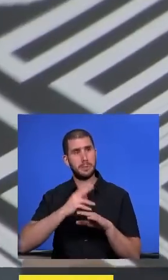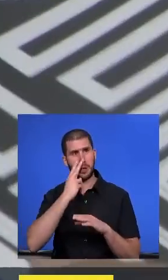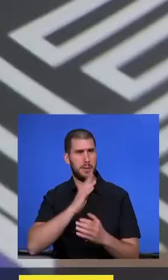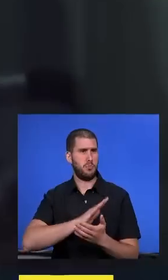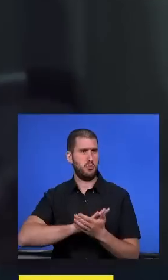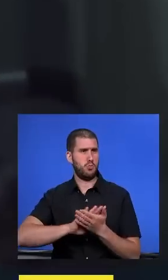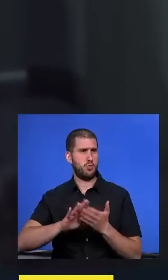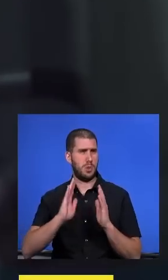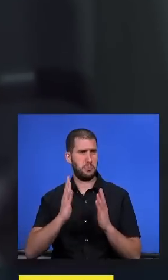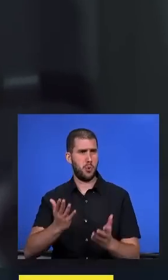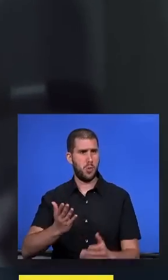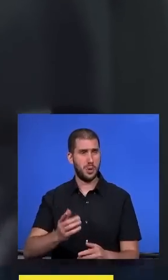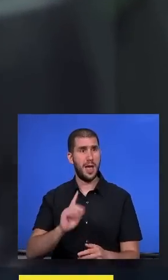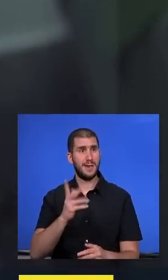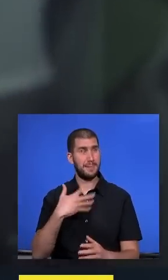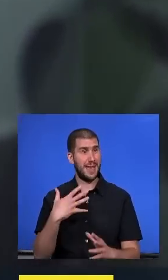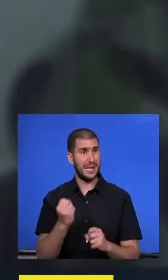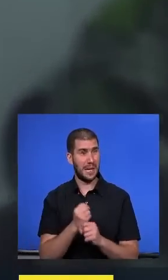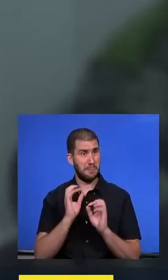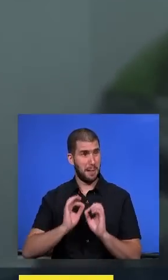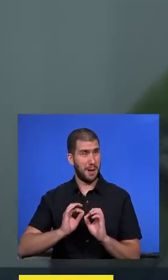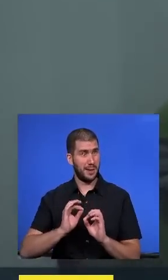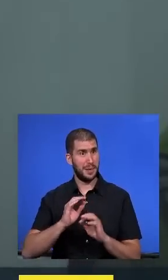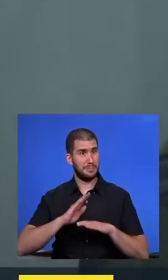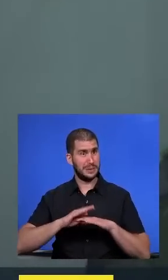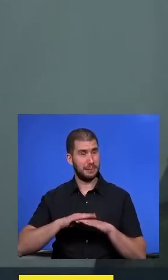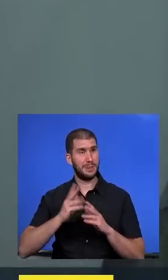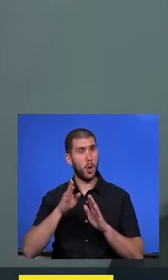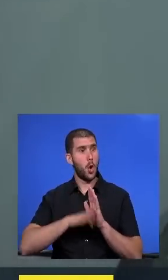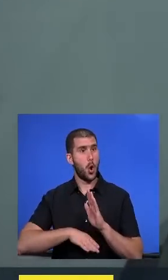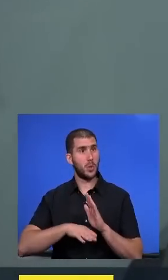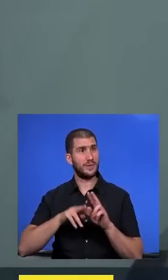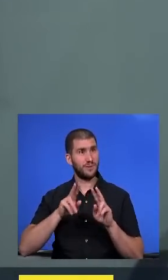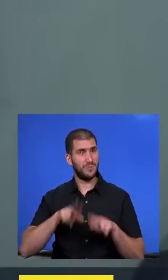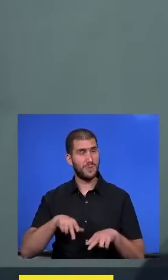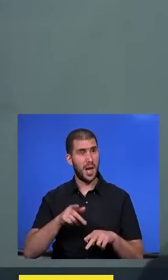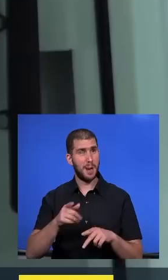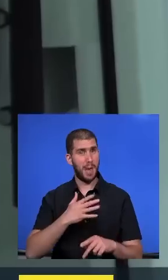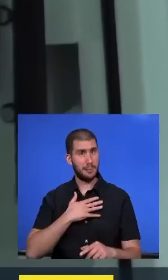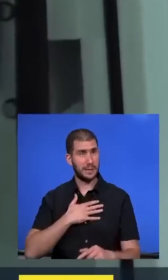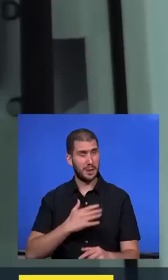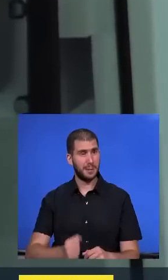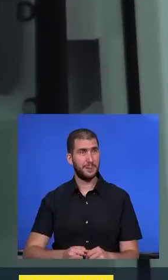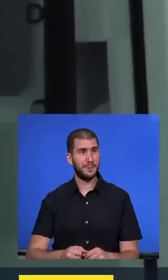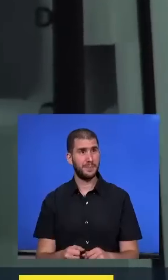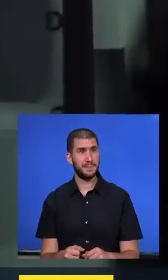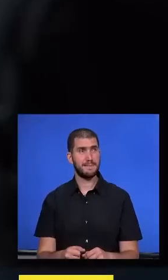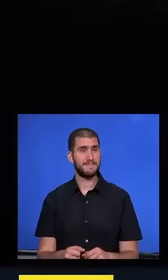פשוטה למדי, אבל האם מצליח לצלוח את המשימה הזאת שוב עם מחסור קיצוני בחמצן?